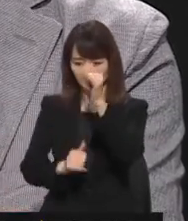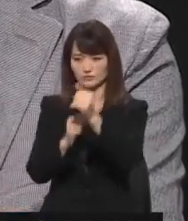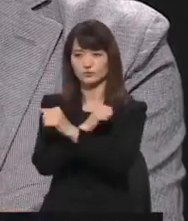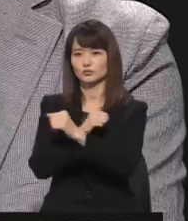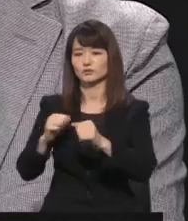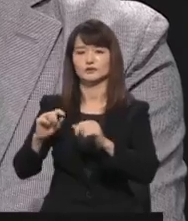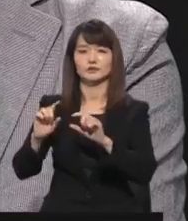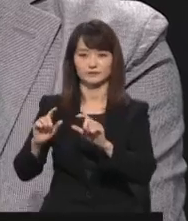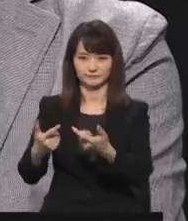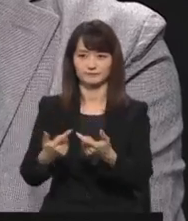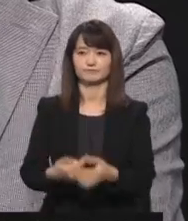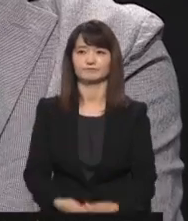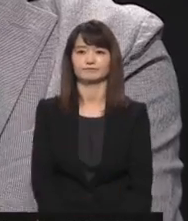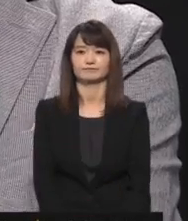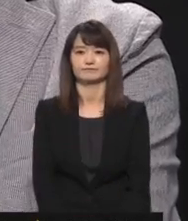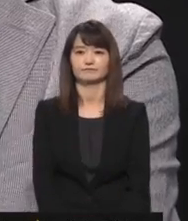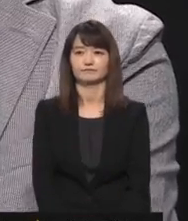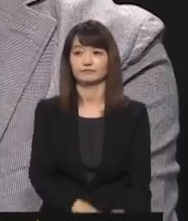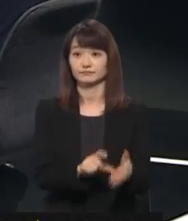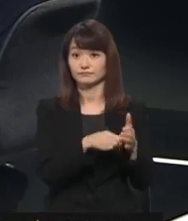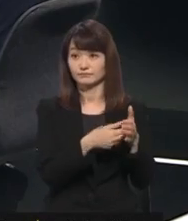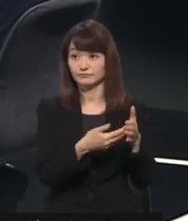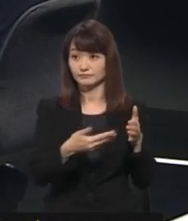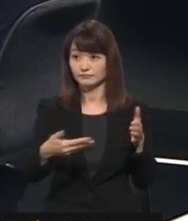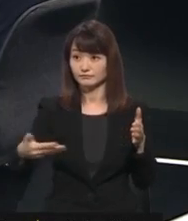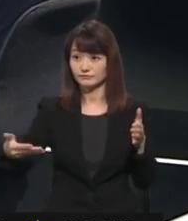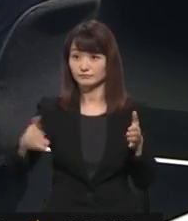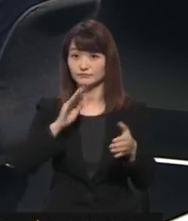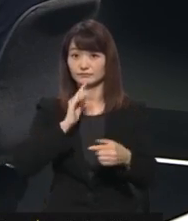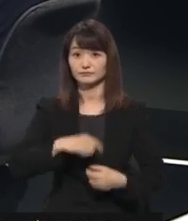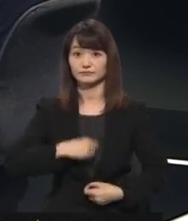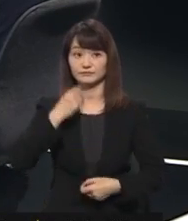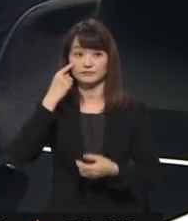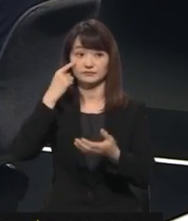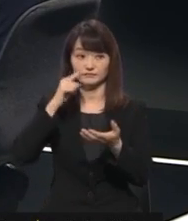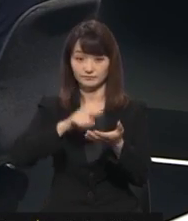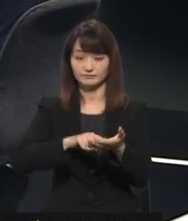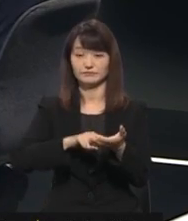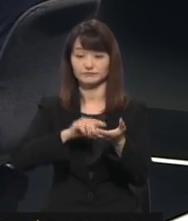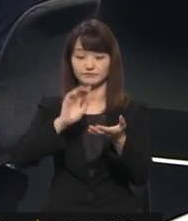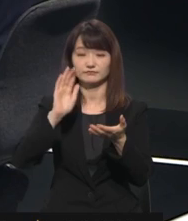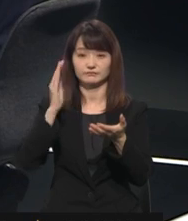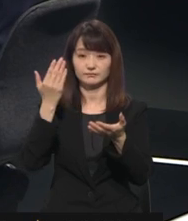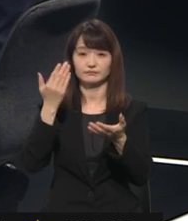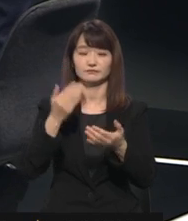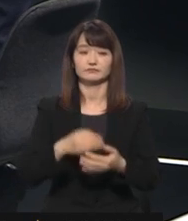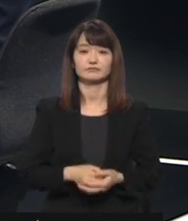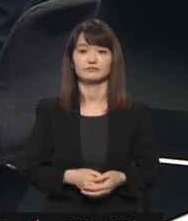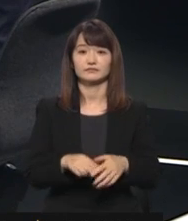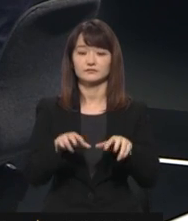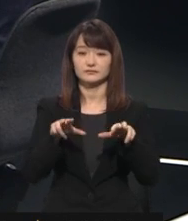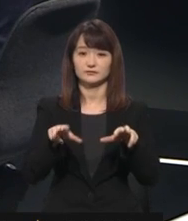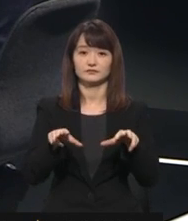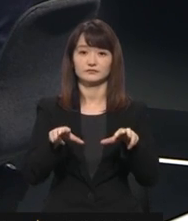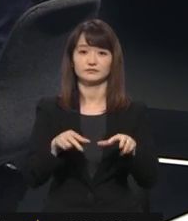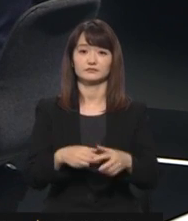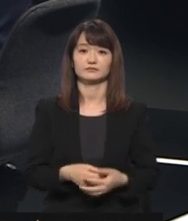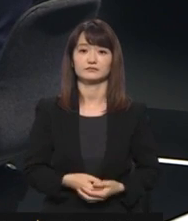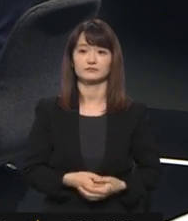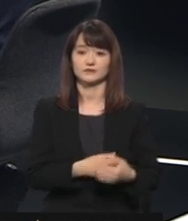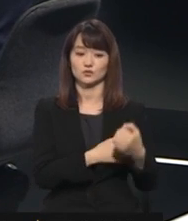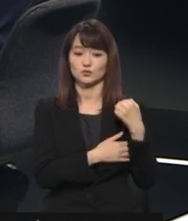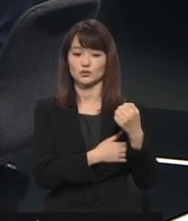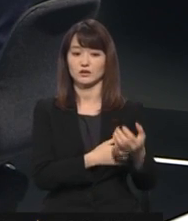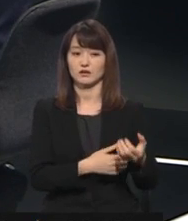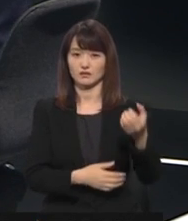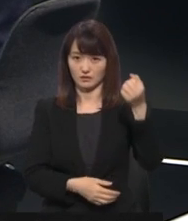것입니다 그렇죠 시간이 지나면 어째서 진실은 드러나기 마련이고 그리고 지금은 어쨌든 권력을